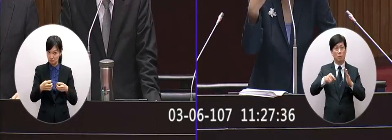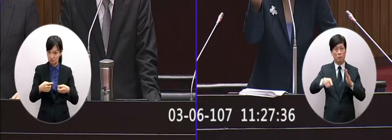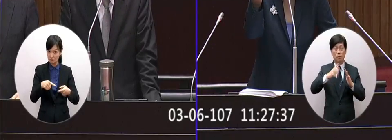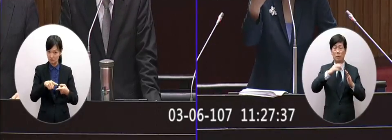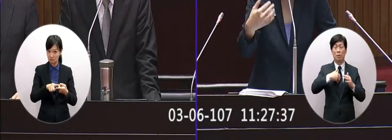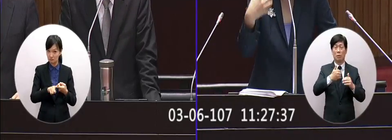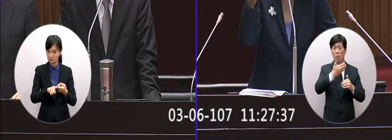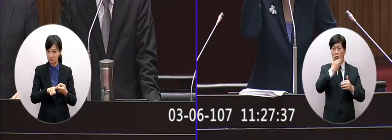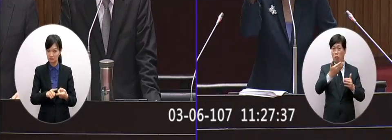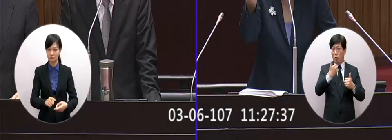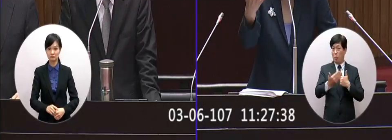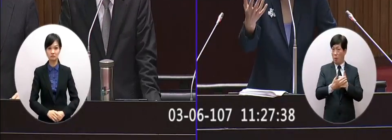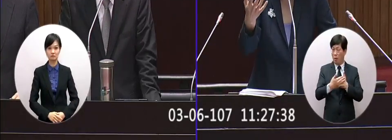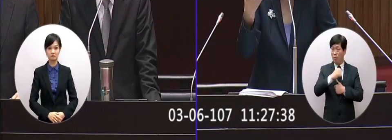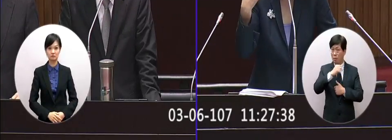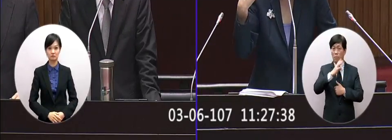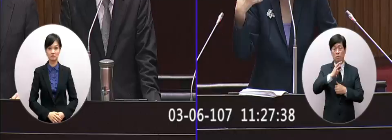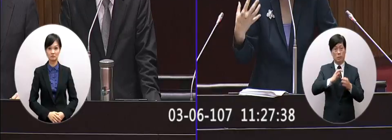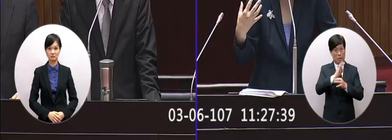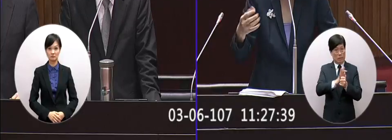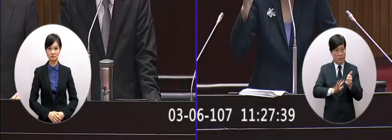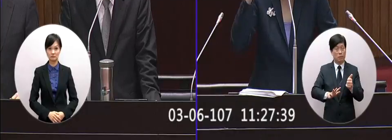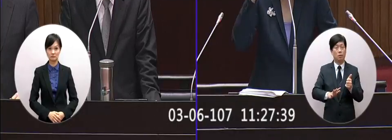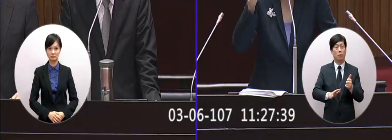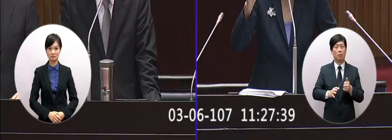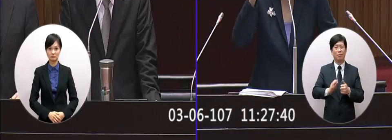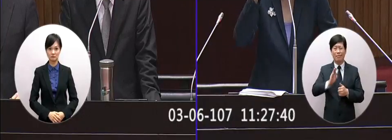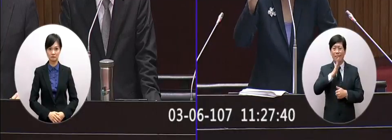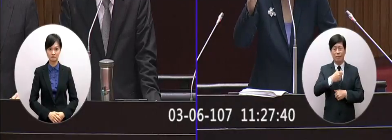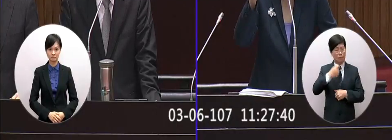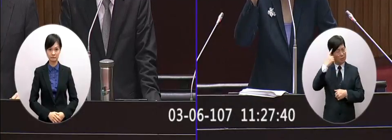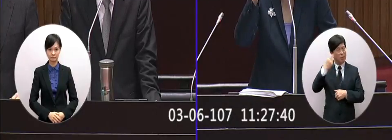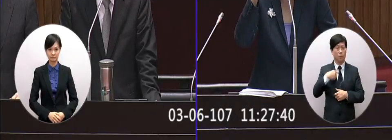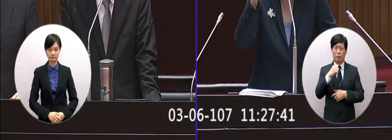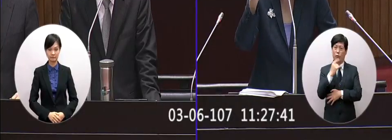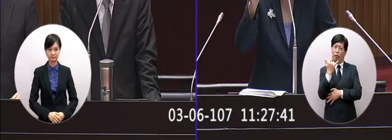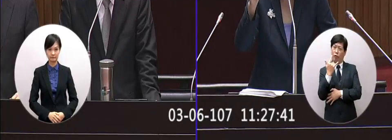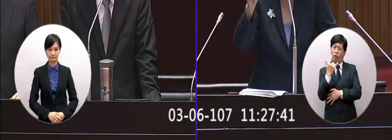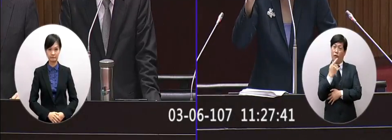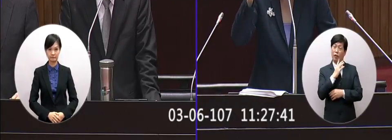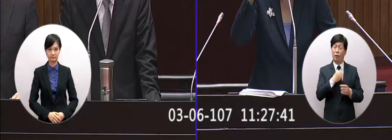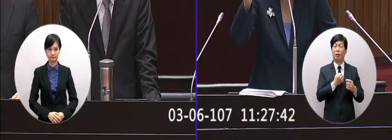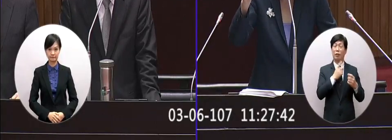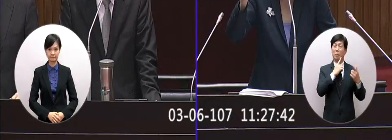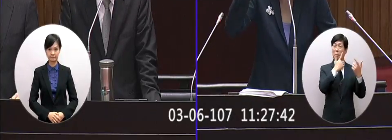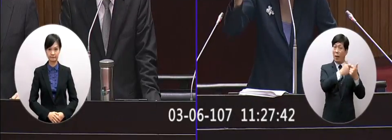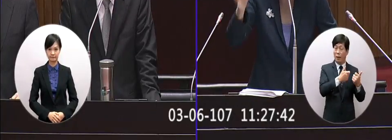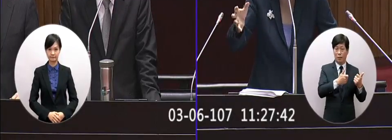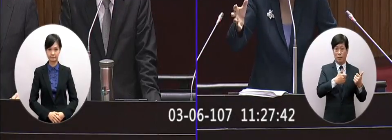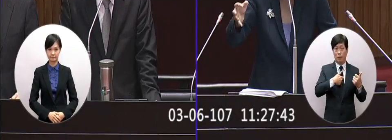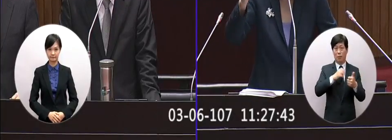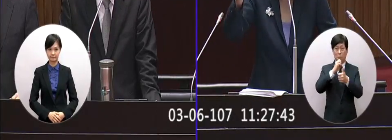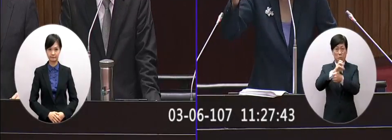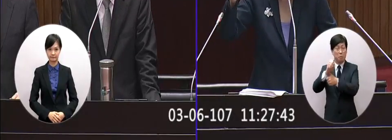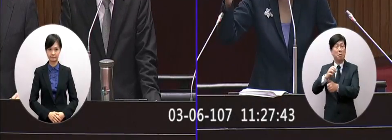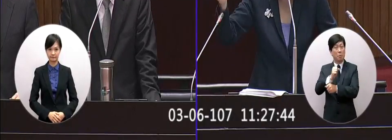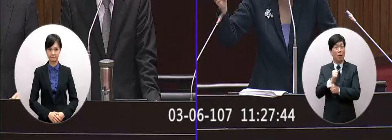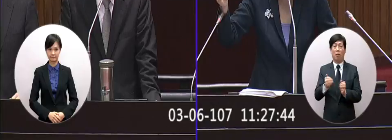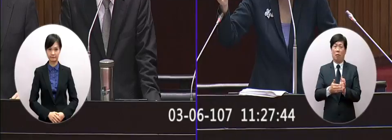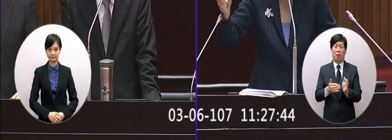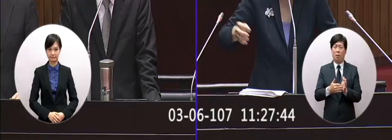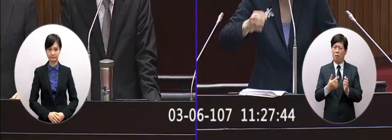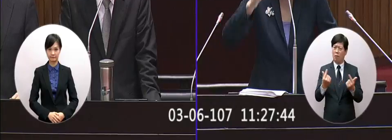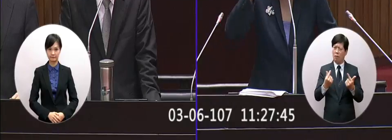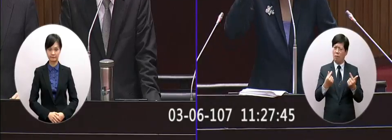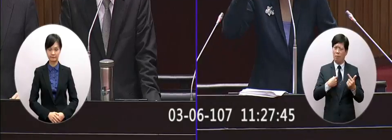会台这是整个经济影响的这个部分。我只是说，是我们永远是被动的在做一些接招或者做一些提醒。等等之